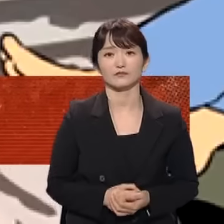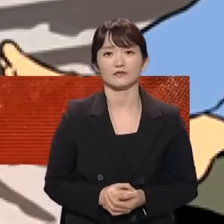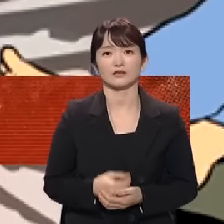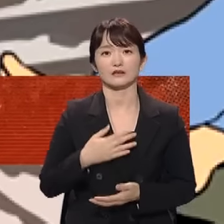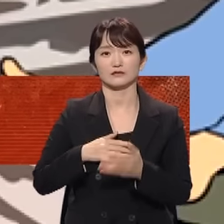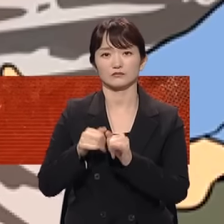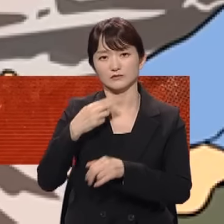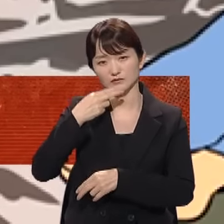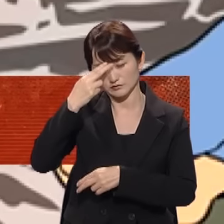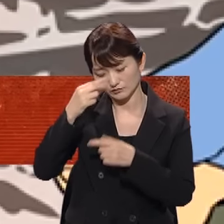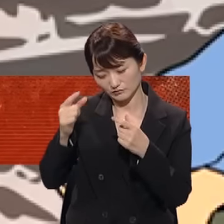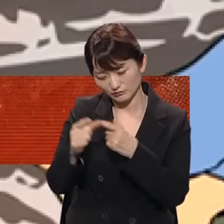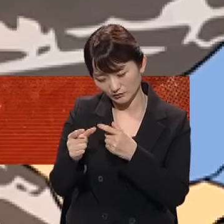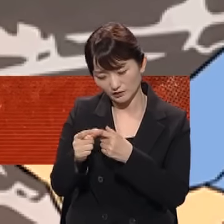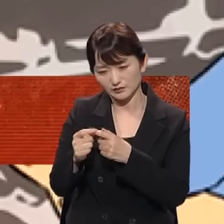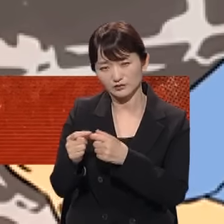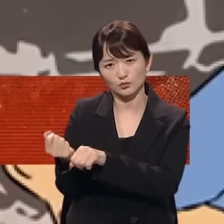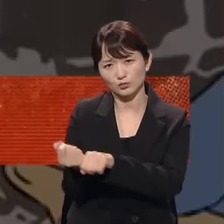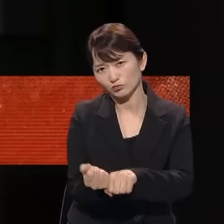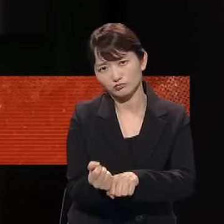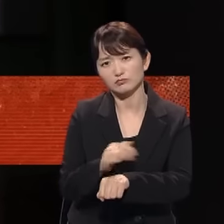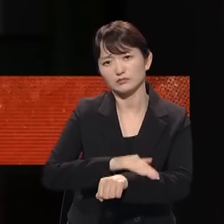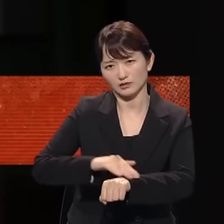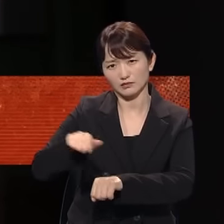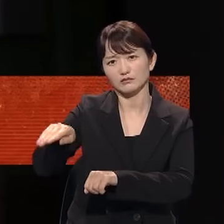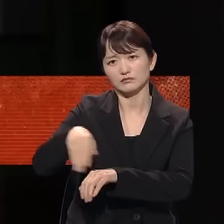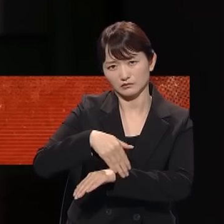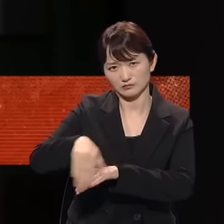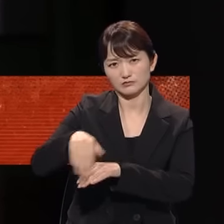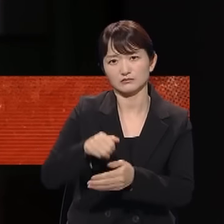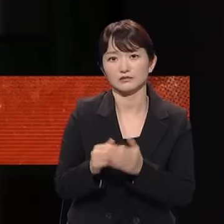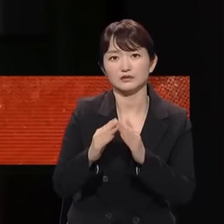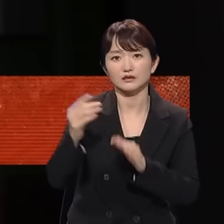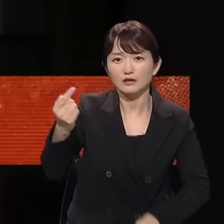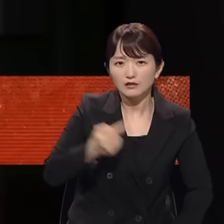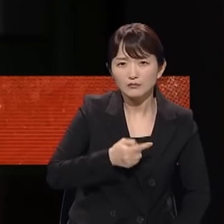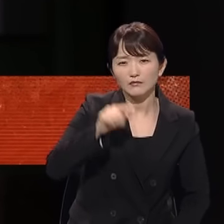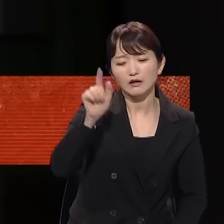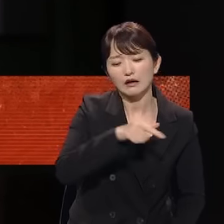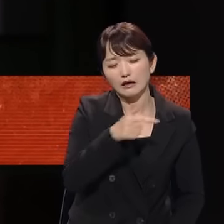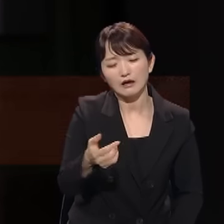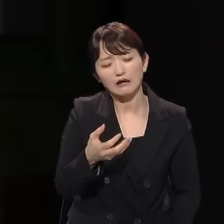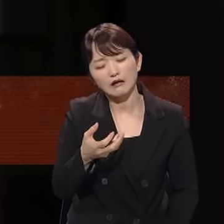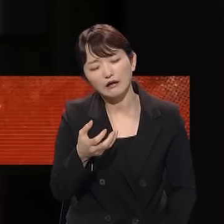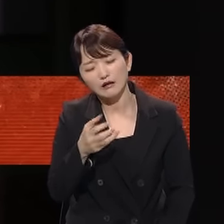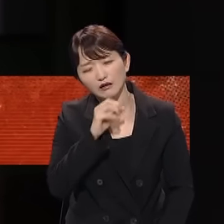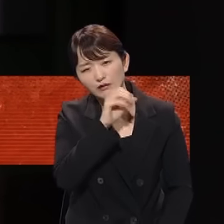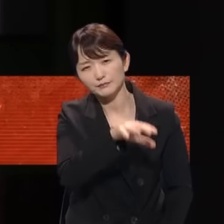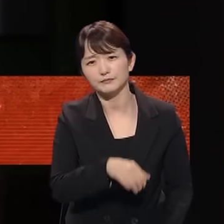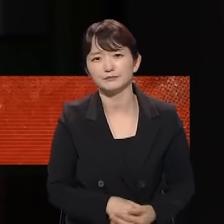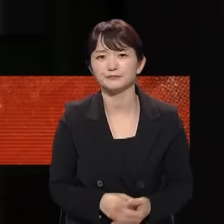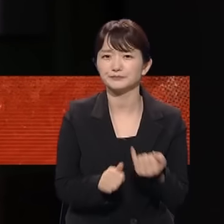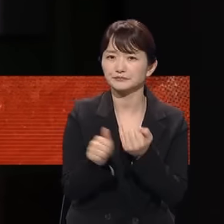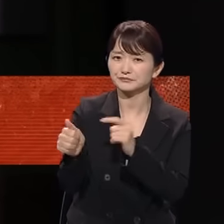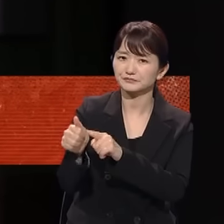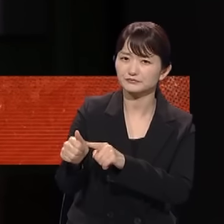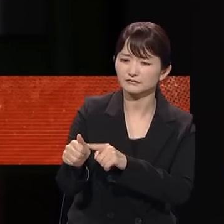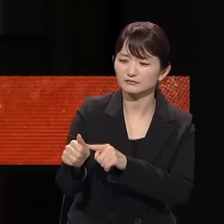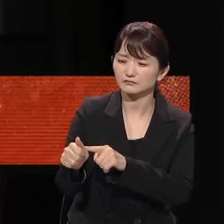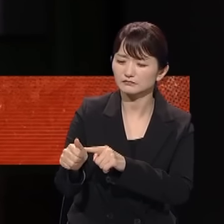마시고 골프를 치는 건 잘만 하러 다닌다고 합니다. 그런데 집에만 들어오면 온종일 아프다고 한다고 하는데요. 이런 남편을 그냥